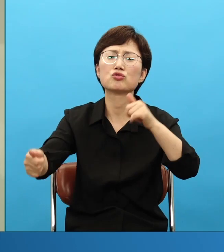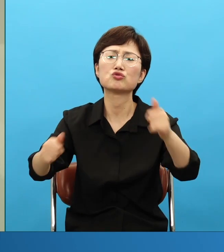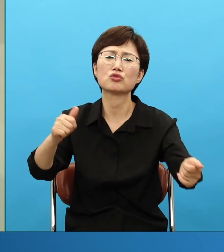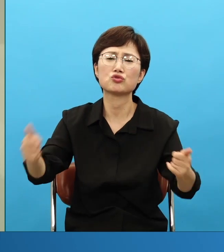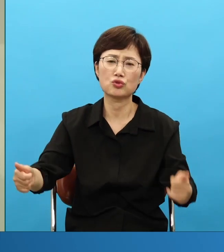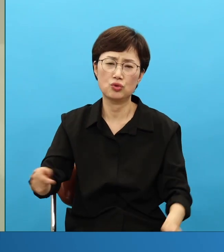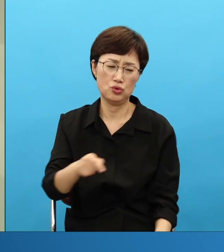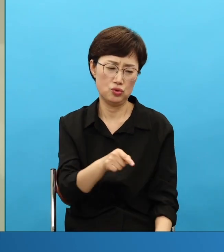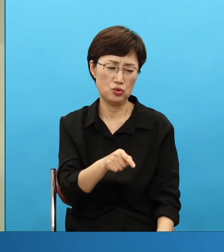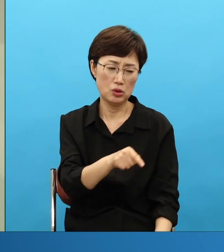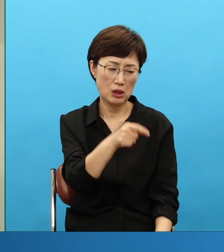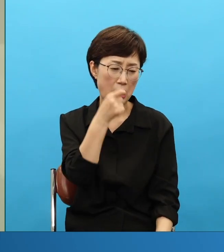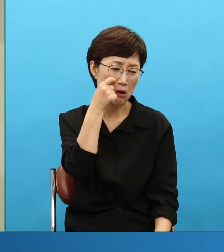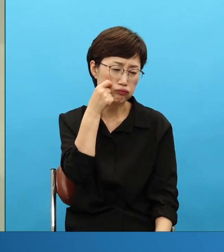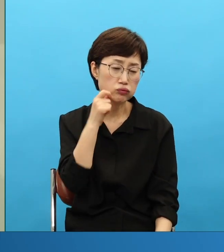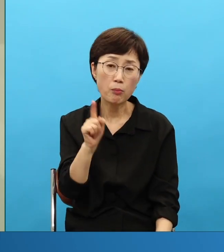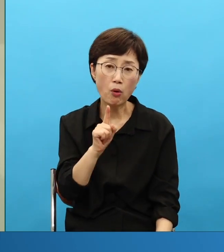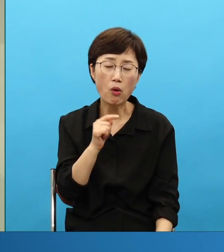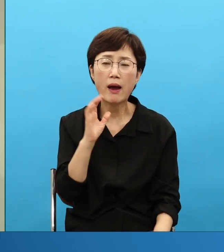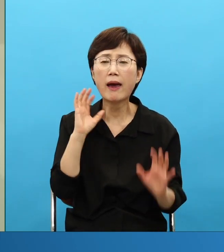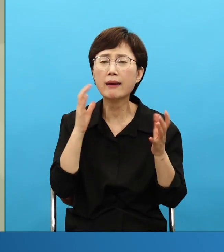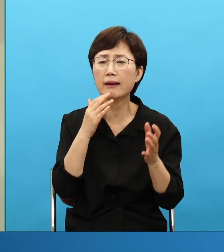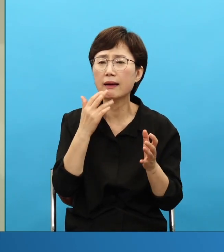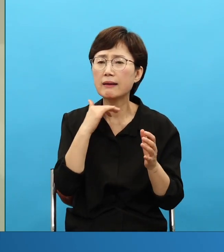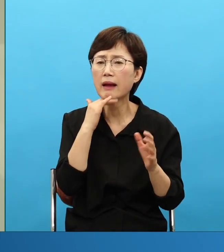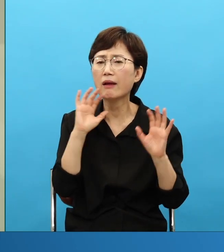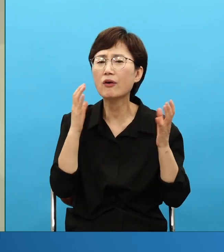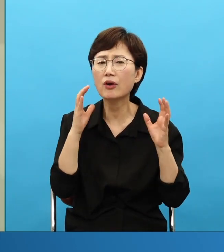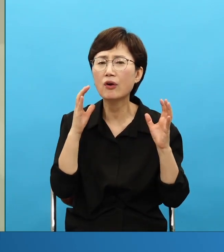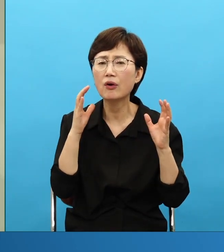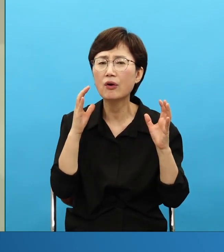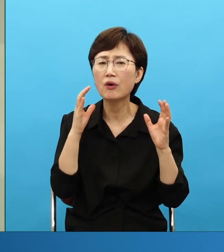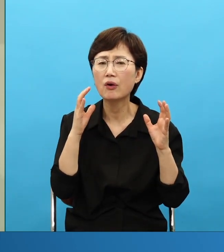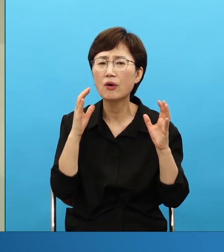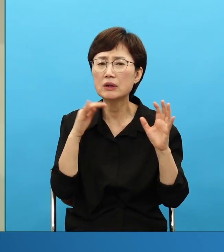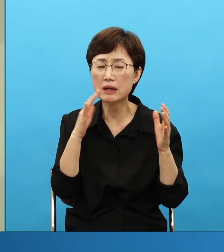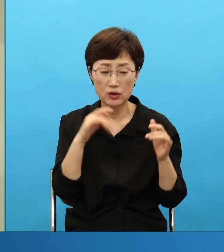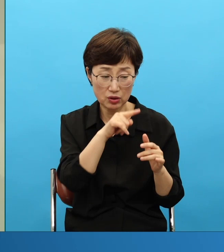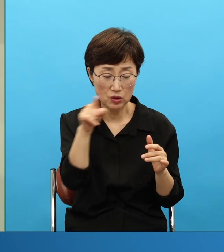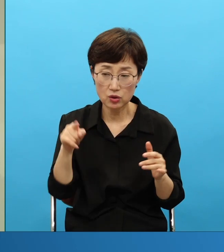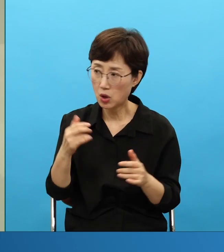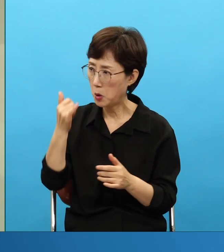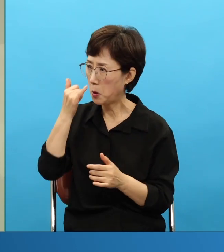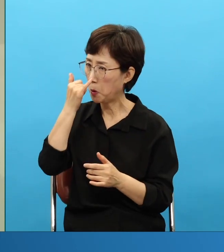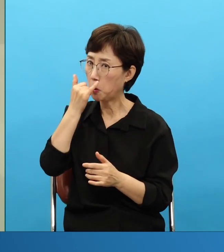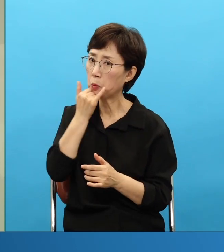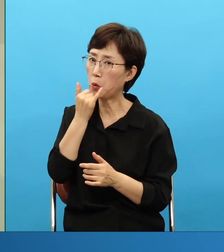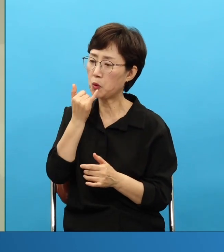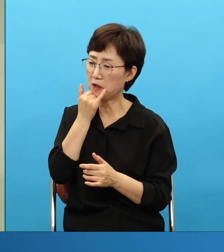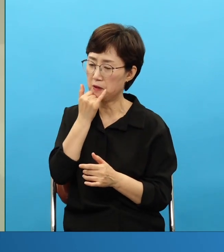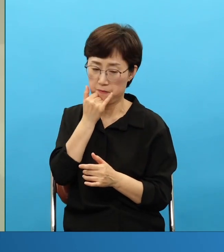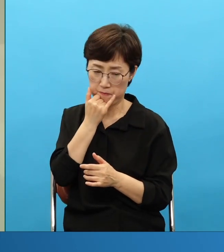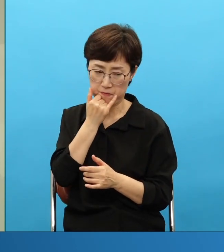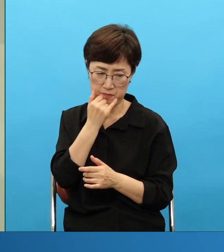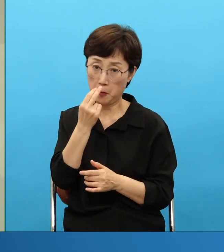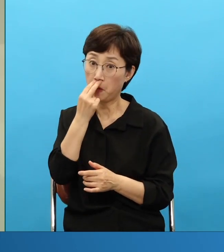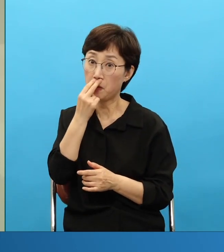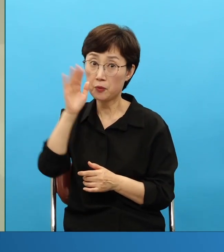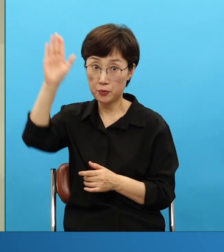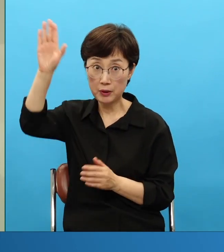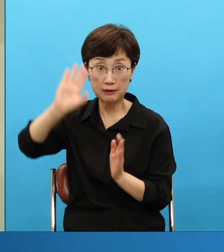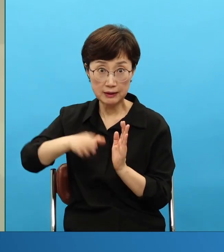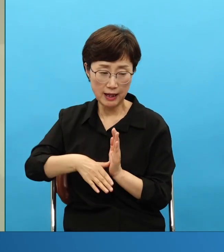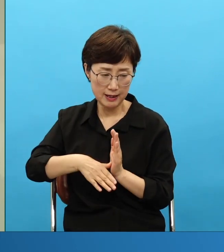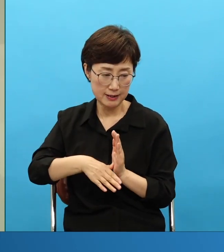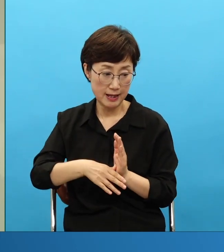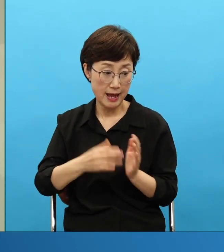뭐냐? 아이들. And the most pitiful of all that were the children. 아이들 살아있는 거를요. 생체 실험했다니까. That these living children, they